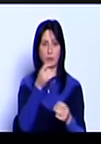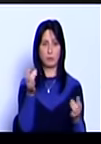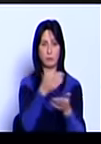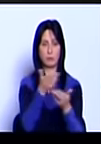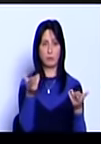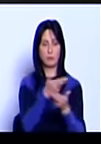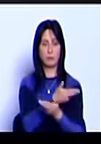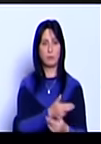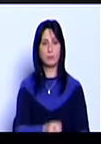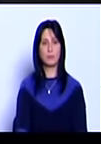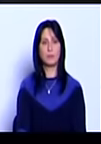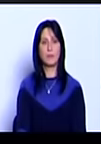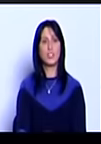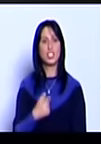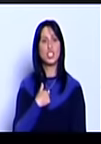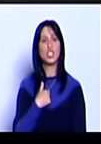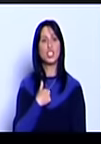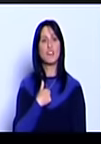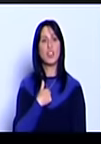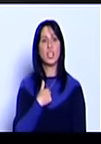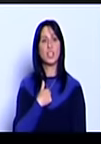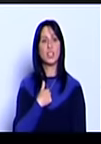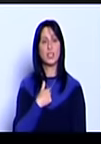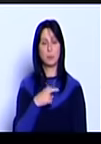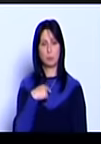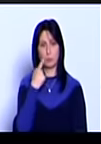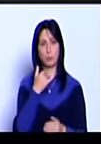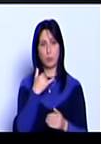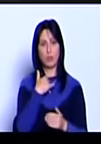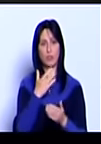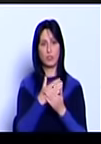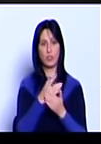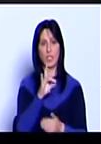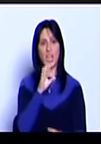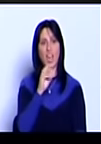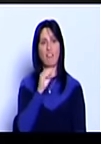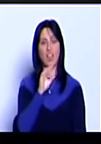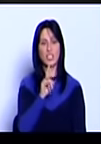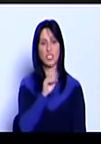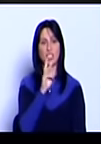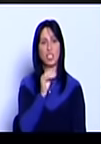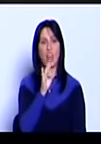ამ საკითხებზე გესაუბრათ. ჩვენთან პარტიაში არის ასეთი პიროვნება, მაგალითად რევაზ შავიშვილი.